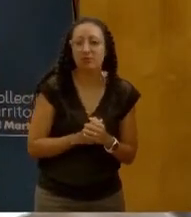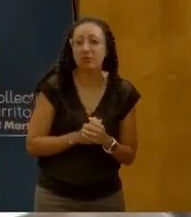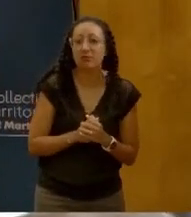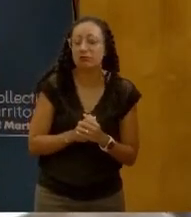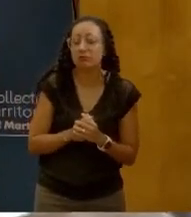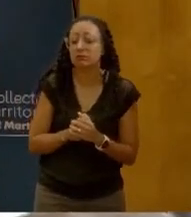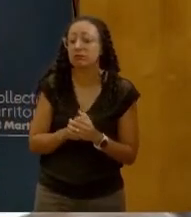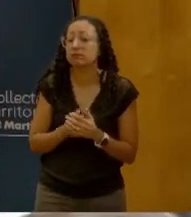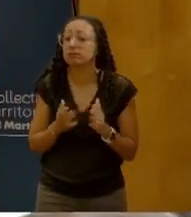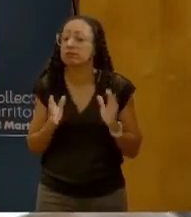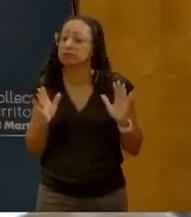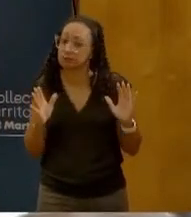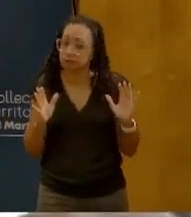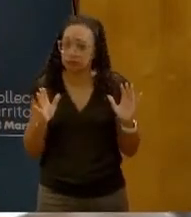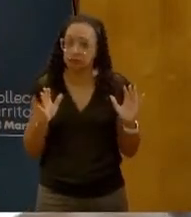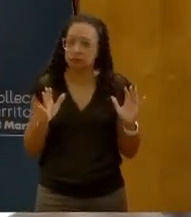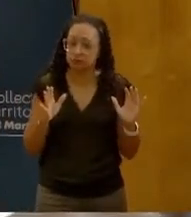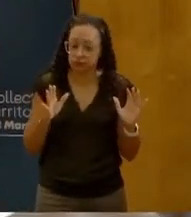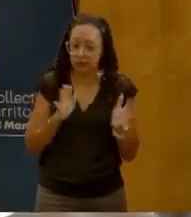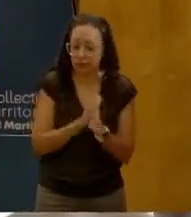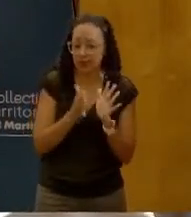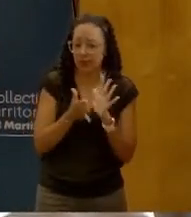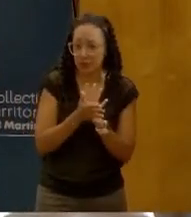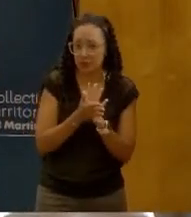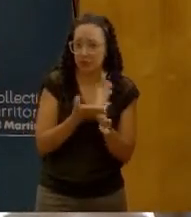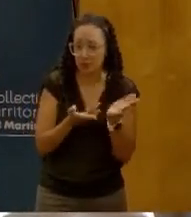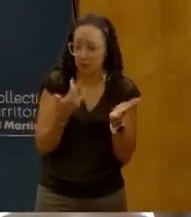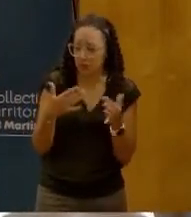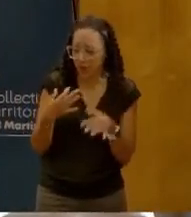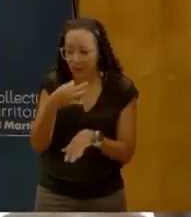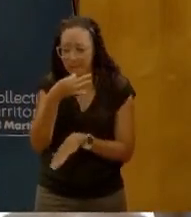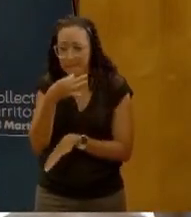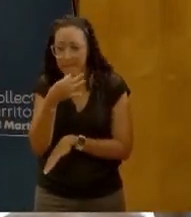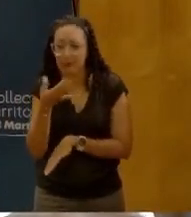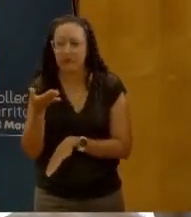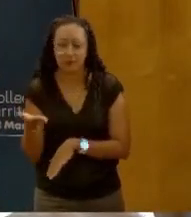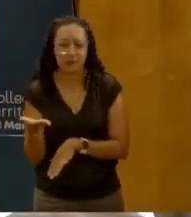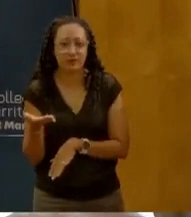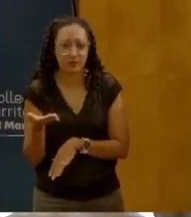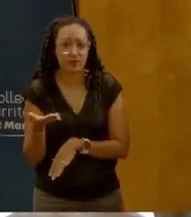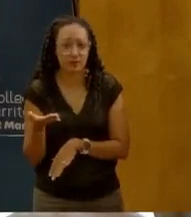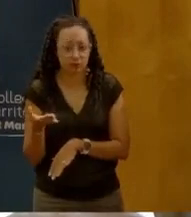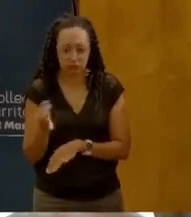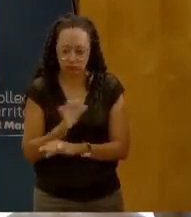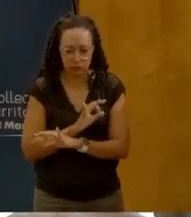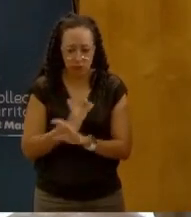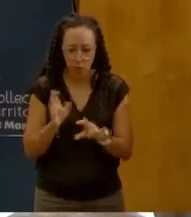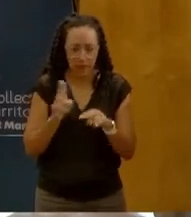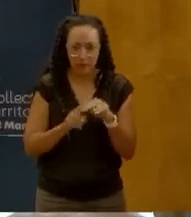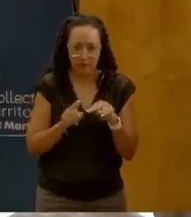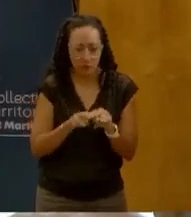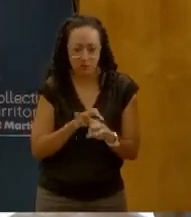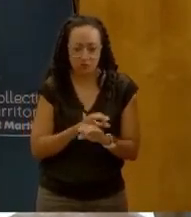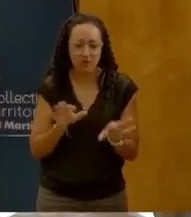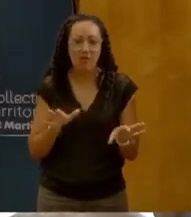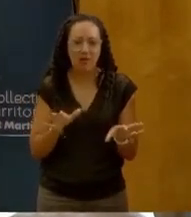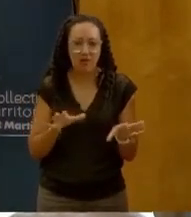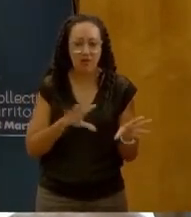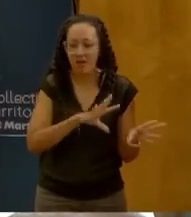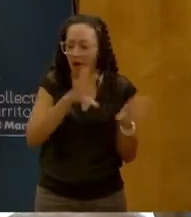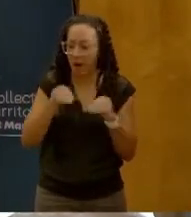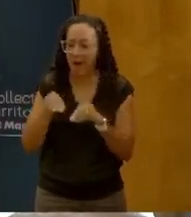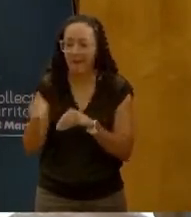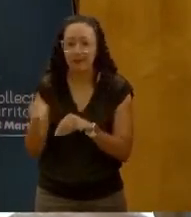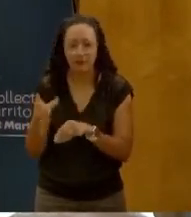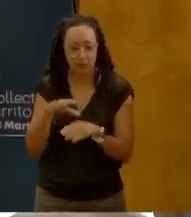travaux. Donc le CETESMA a déjà bénéficié, sans avoir fait des travaux, de relogement de la part de la